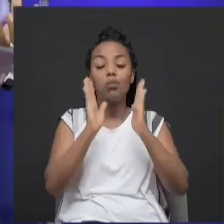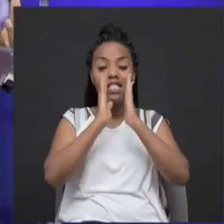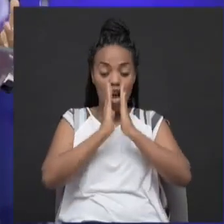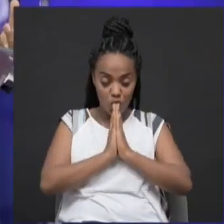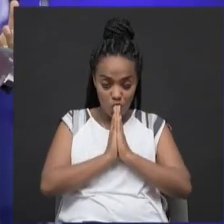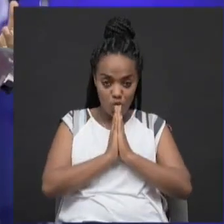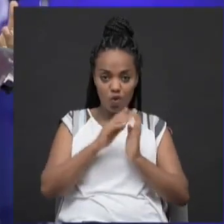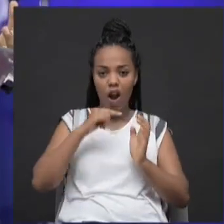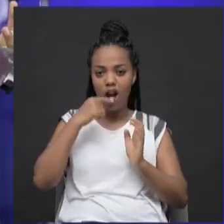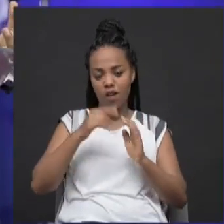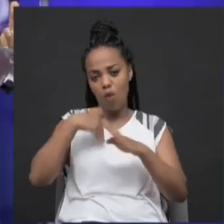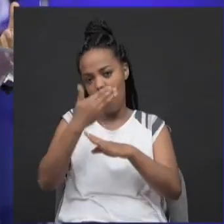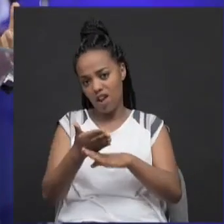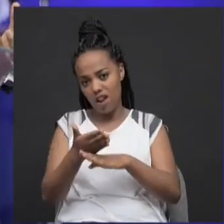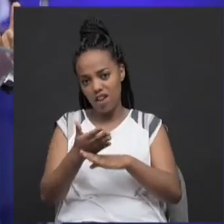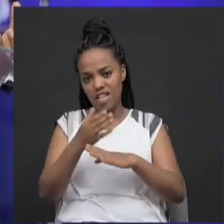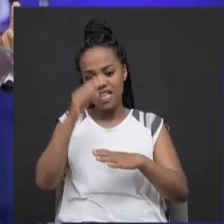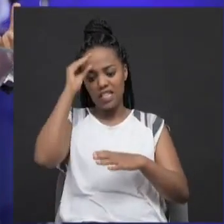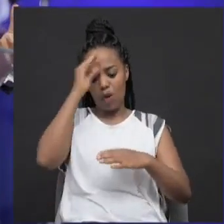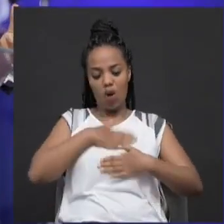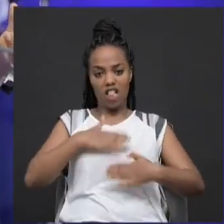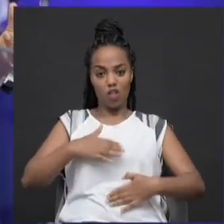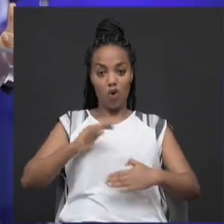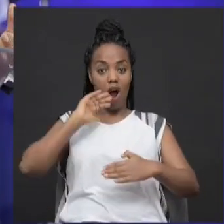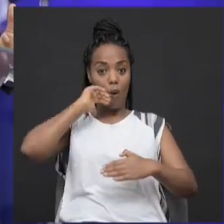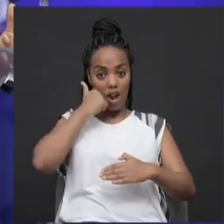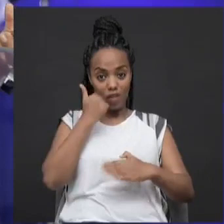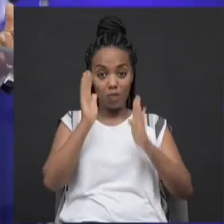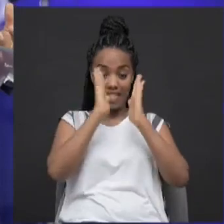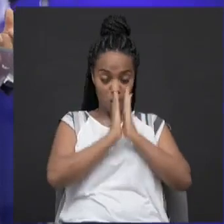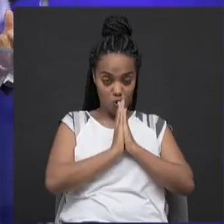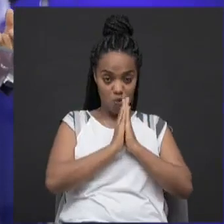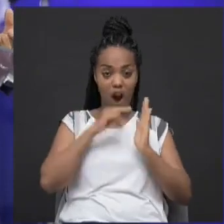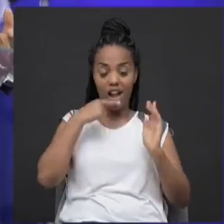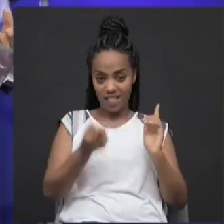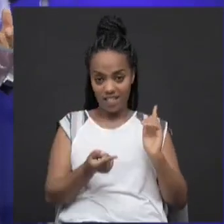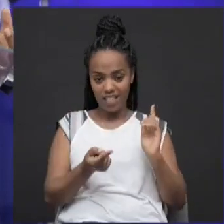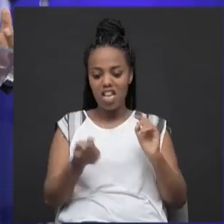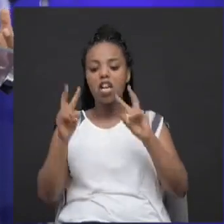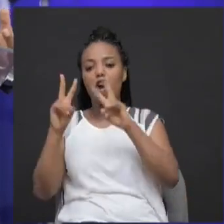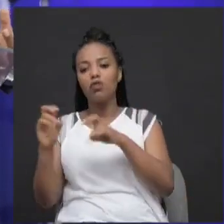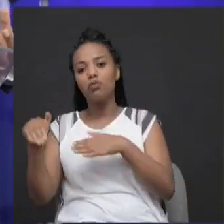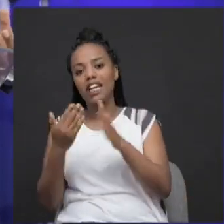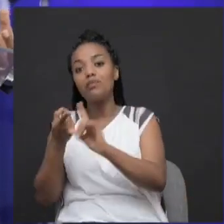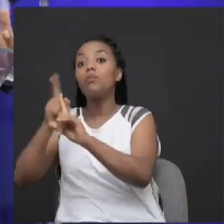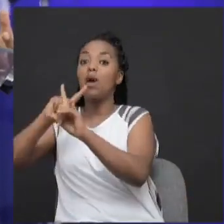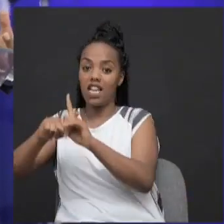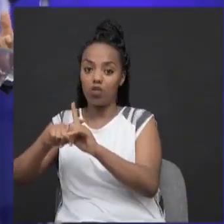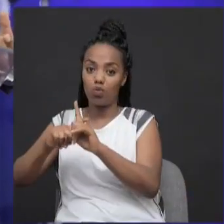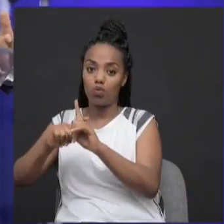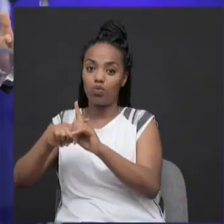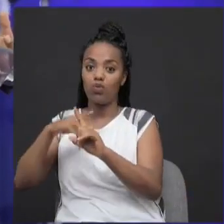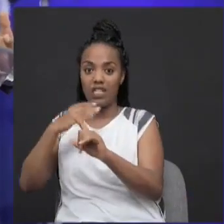ቢጸልዩ ካለ በኋላ ሰውነታቸውን አዋርደው ቢጸልዩ ካለ ከክፉ መንገዳቸውን ቢመለሱ